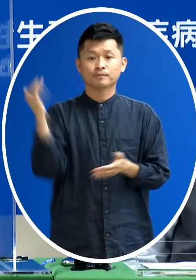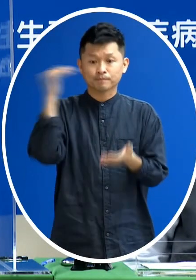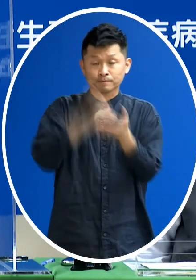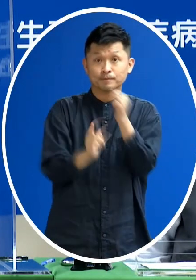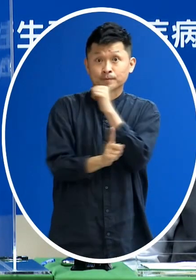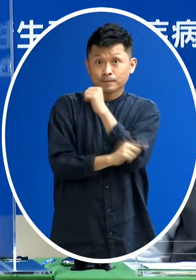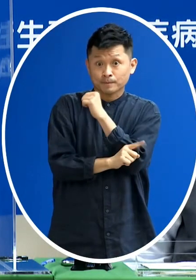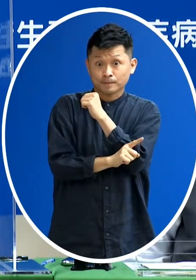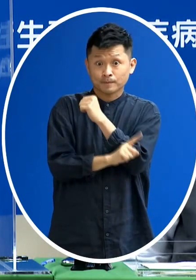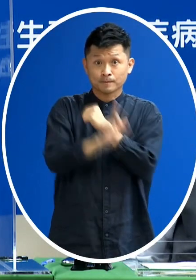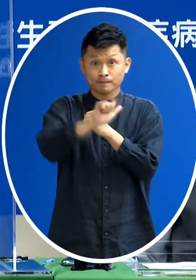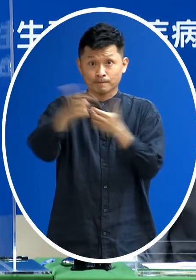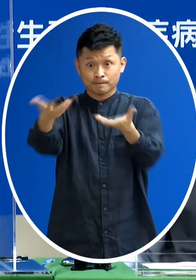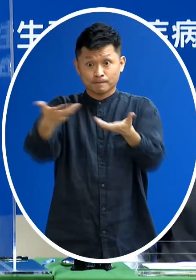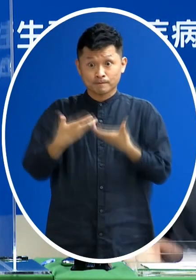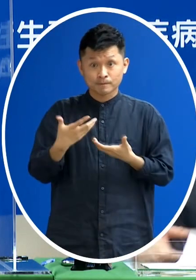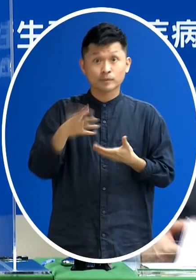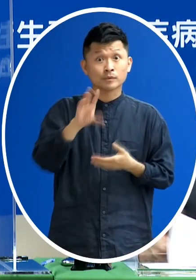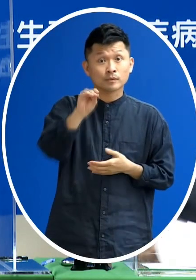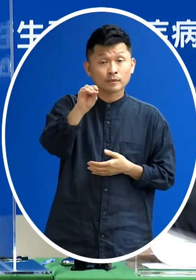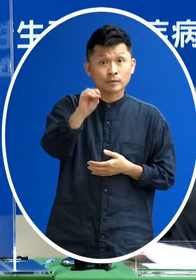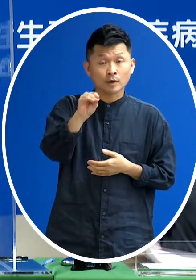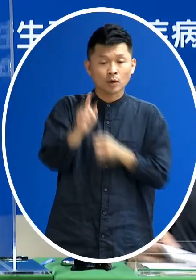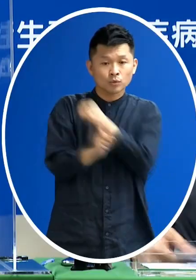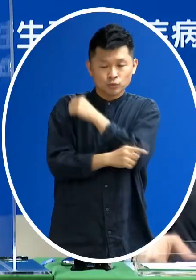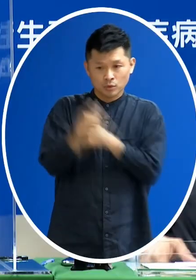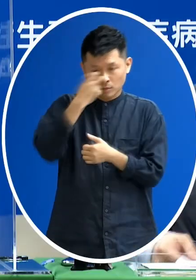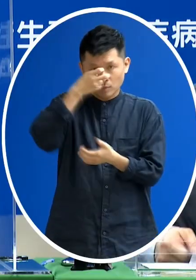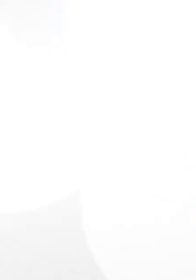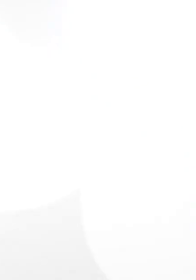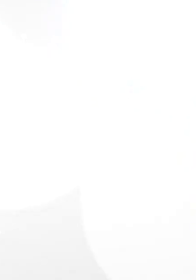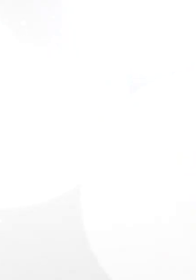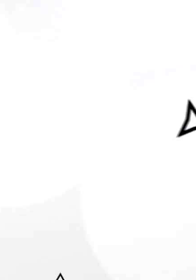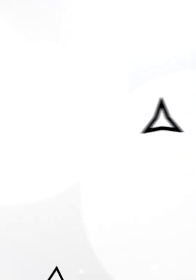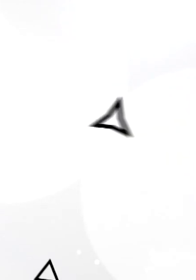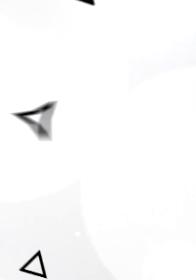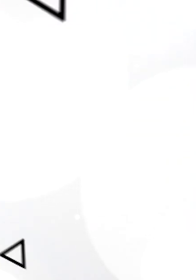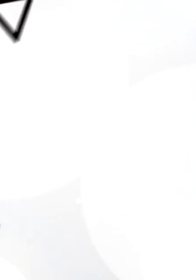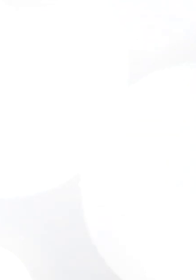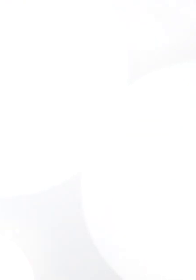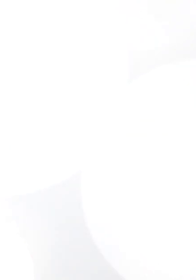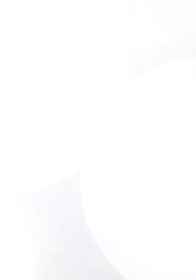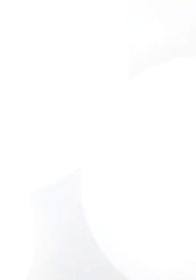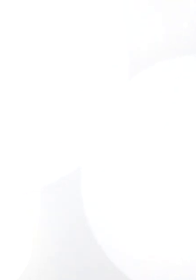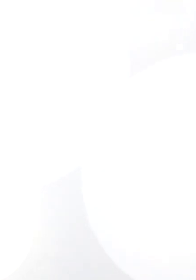们只要在最后一关有做好把关，那就可以了。